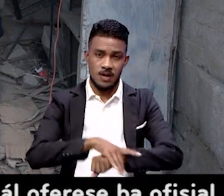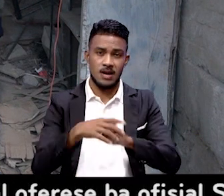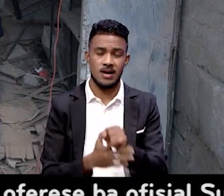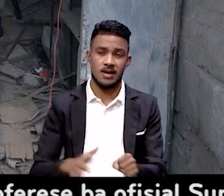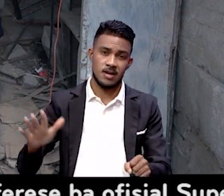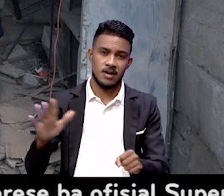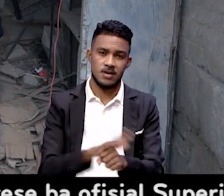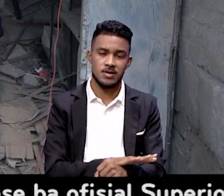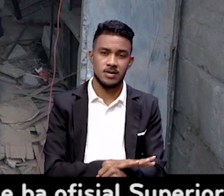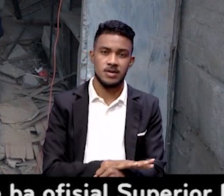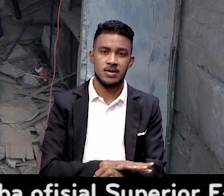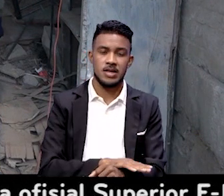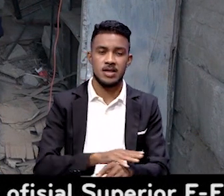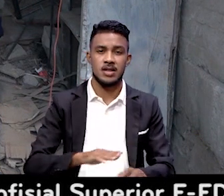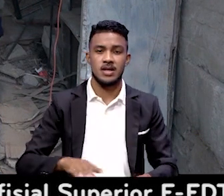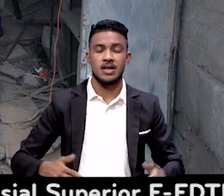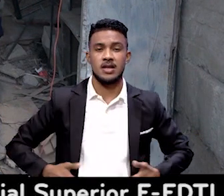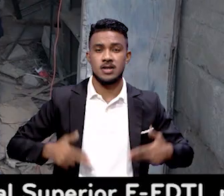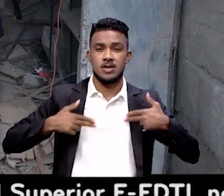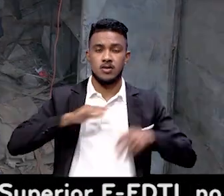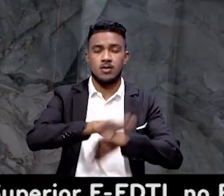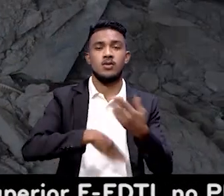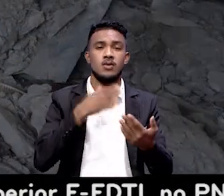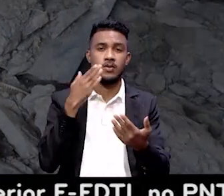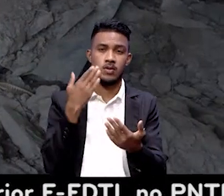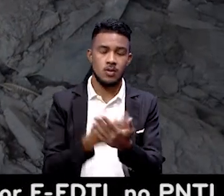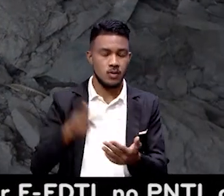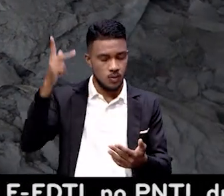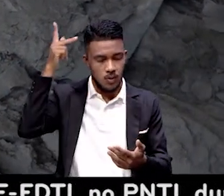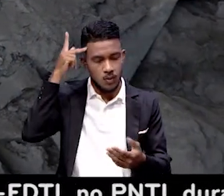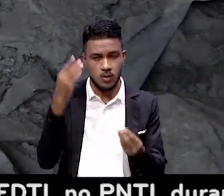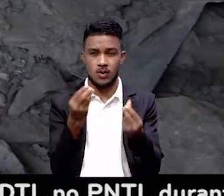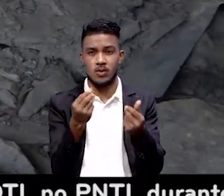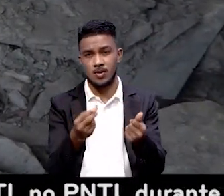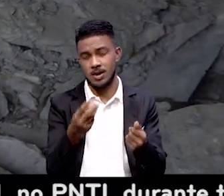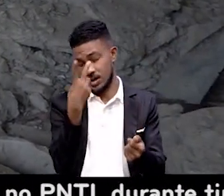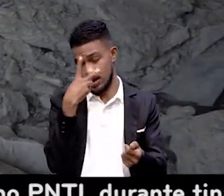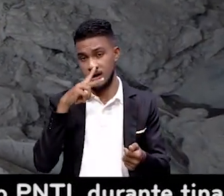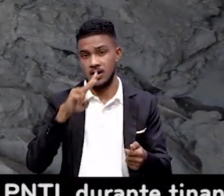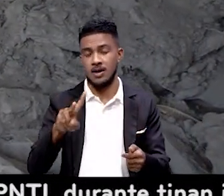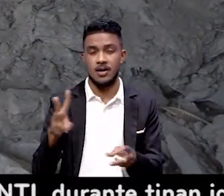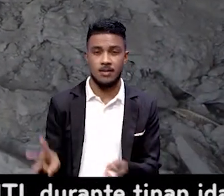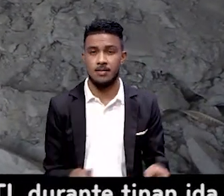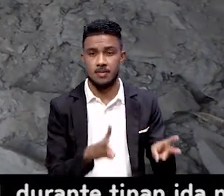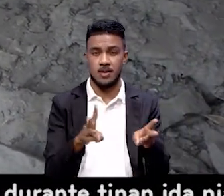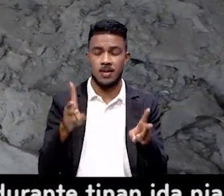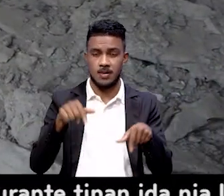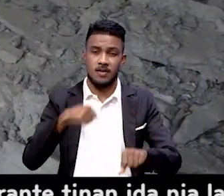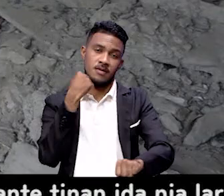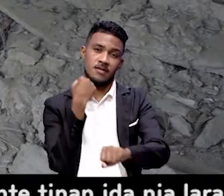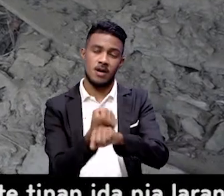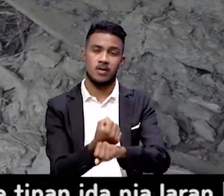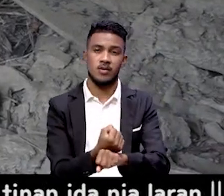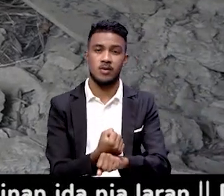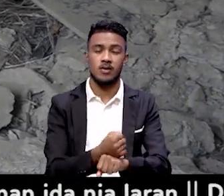nolong tu mak ulung det mak saya. Ulung nasi itu an rohani det. Ansa be mai be, ansa fatuk be. Fatuk